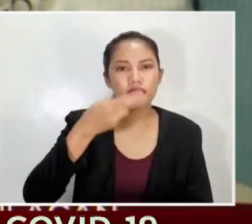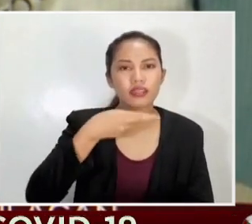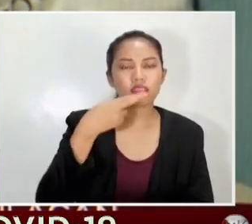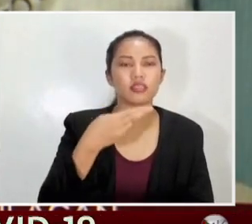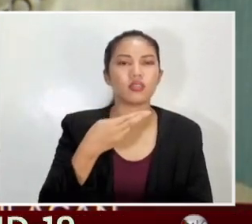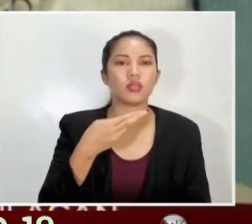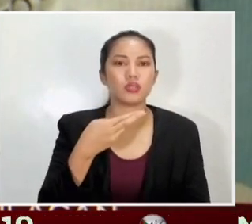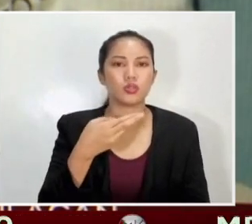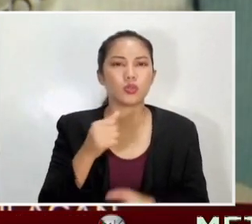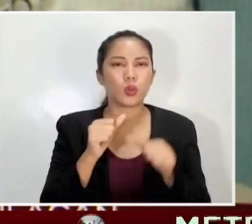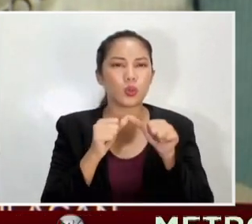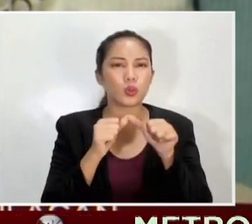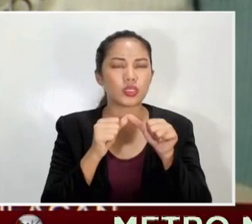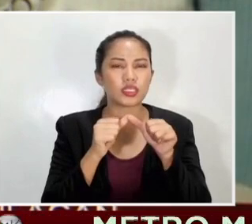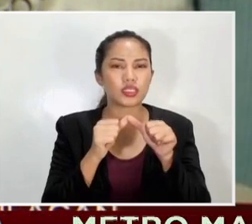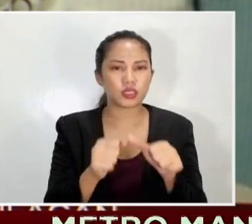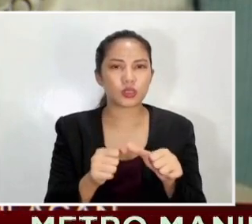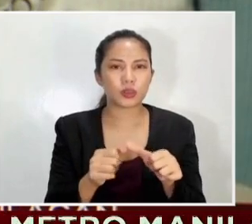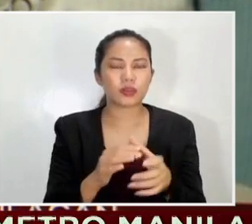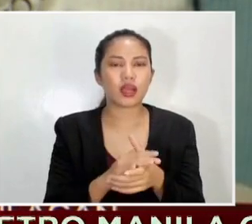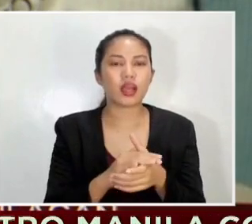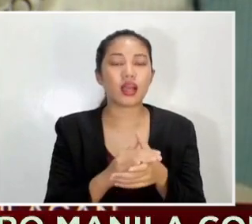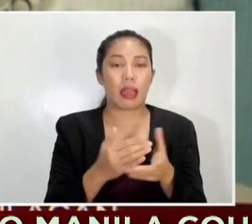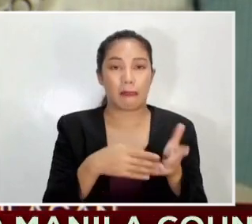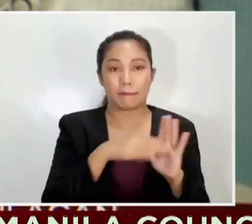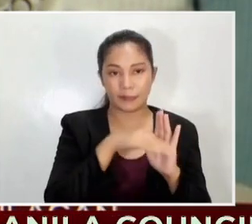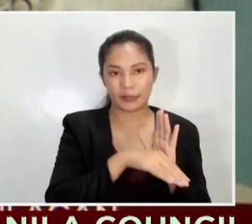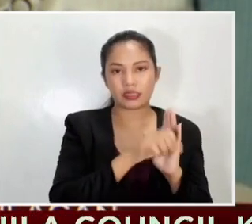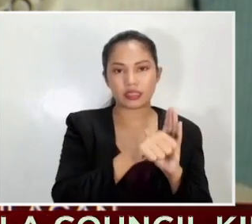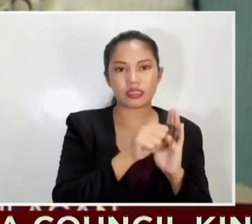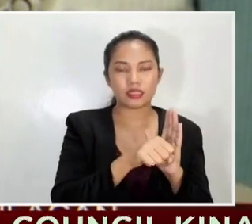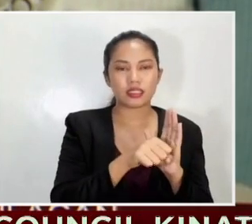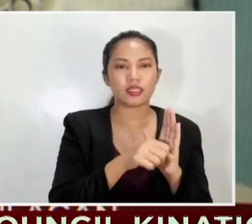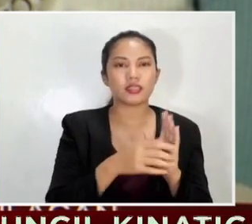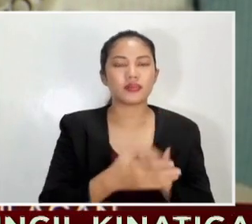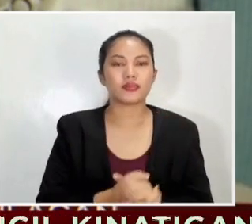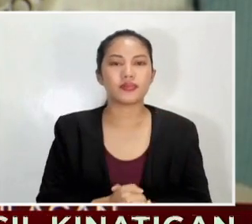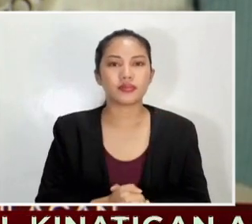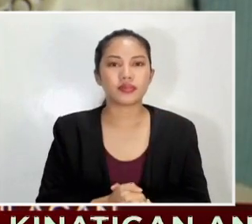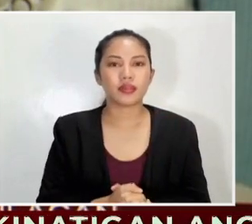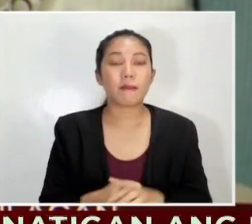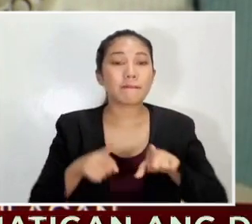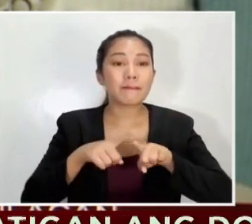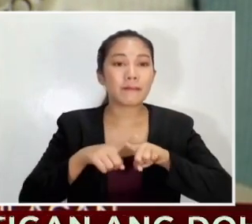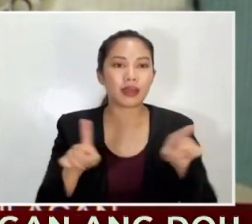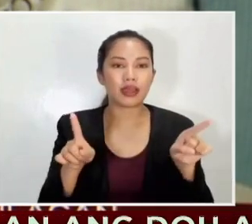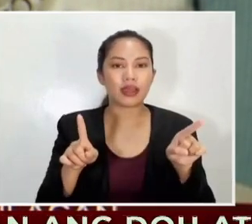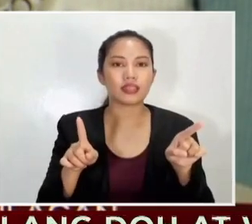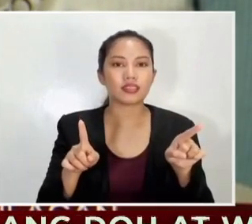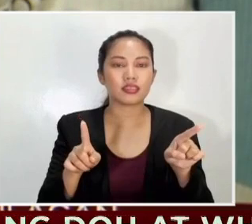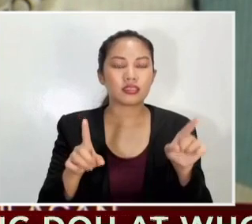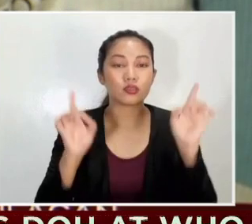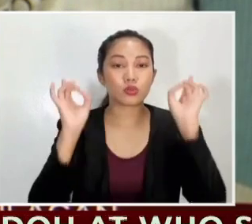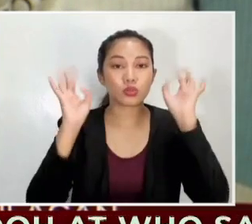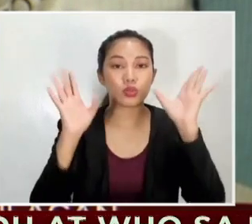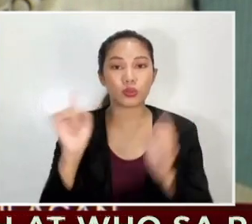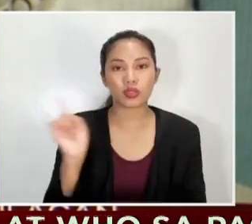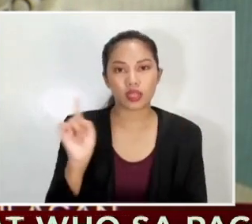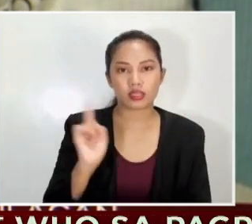nakikita namin mag-contribute sa downward movement ng inflation. However, yung risk talaga ay yung